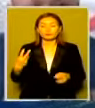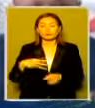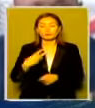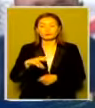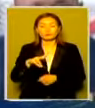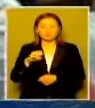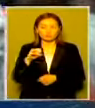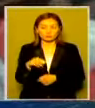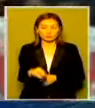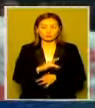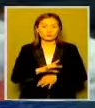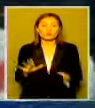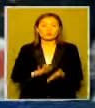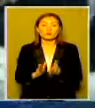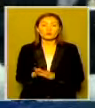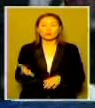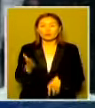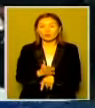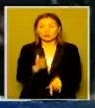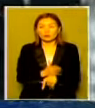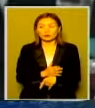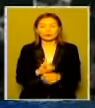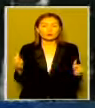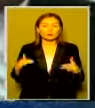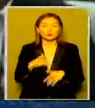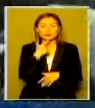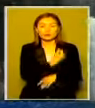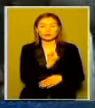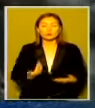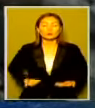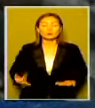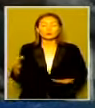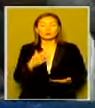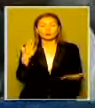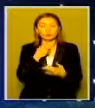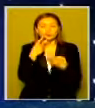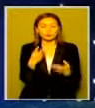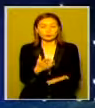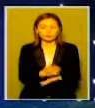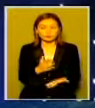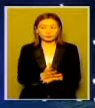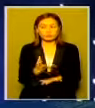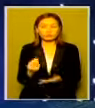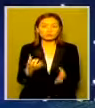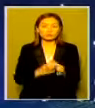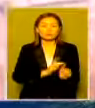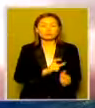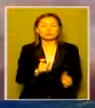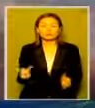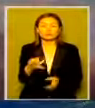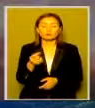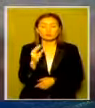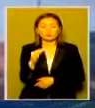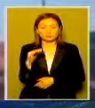жыл толуына орай мерекелік шара ұйымдастырылды. Басқосуда әскери өмір туралы бейнефильм көрсетілді. Сондай-ақ бір топ азаматтар